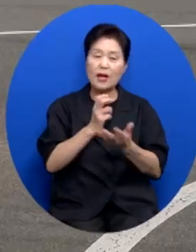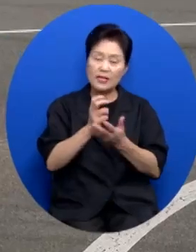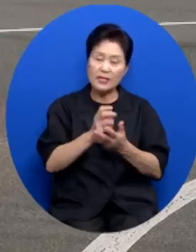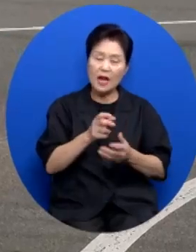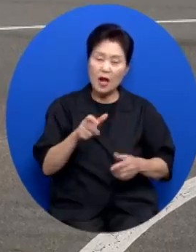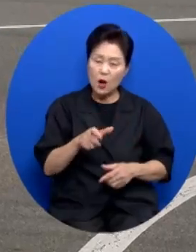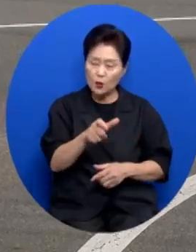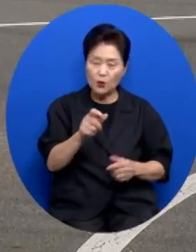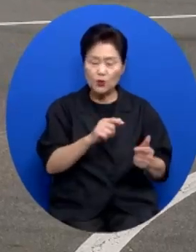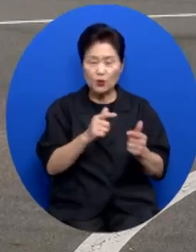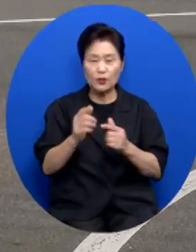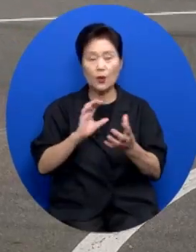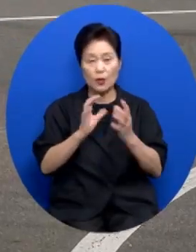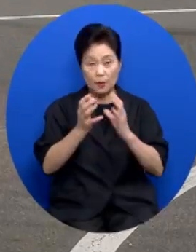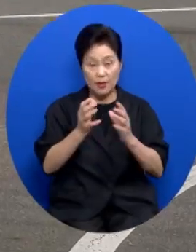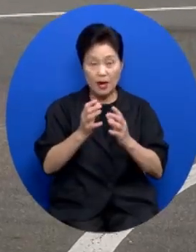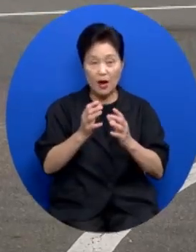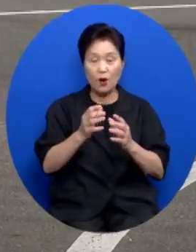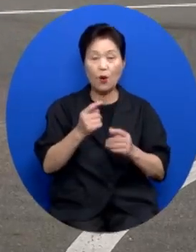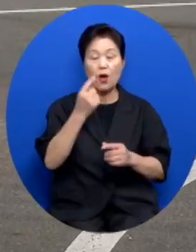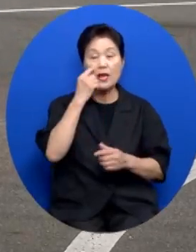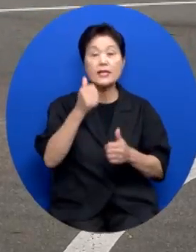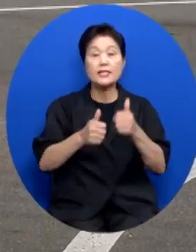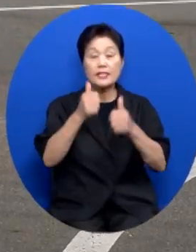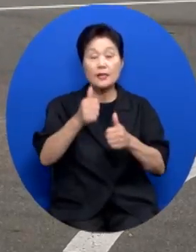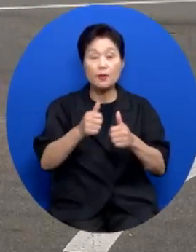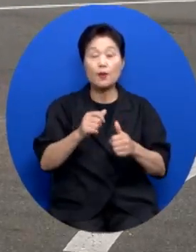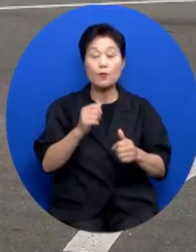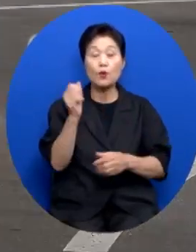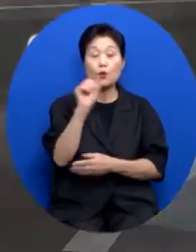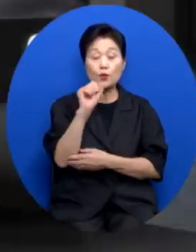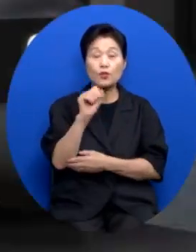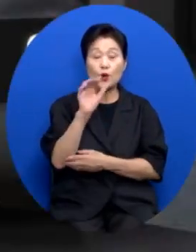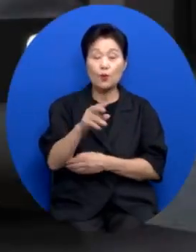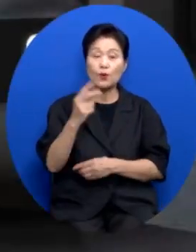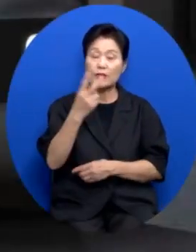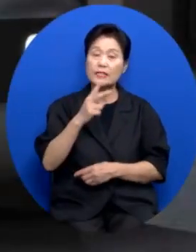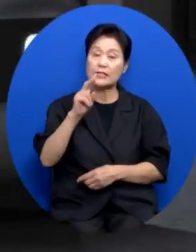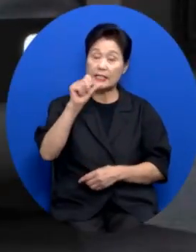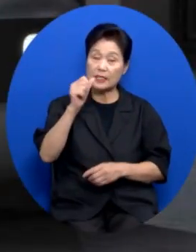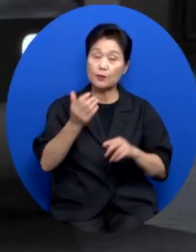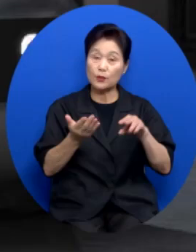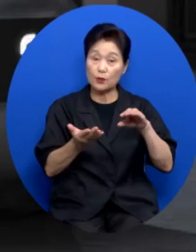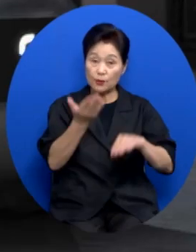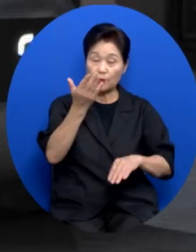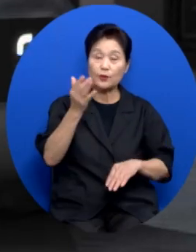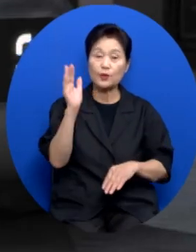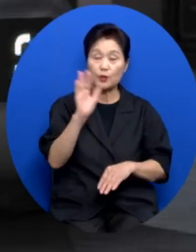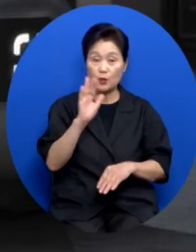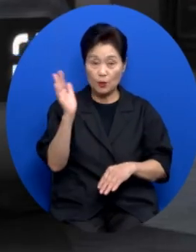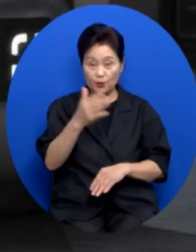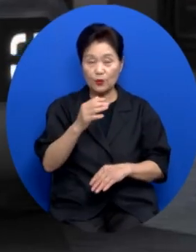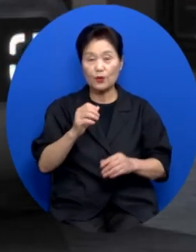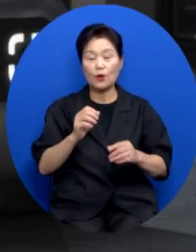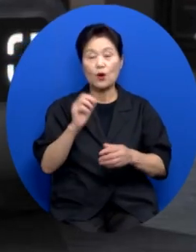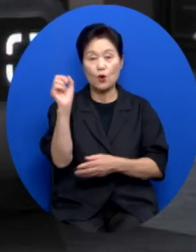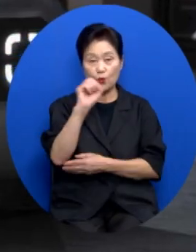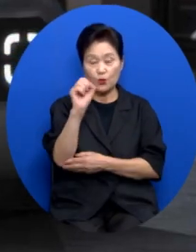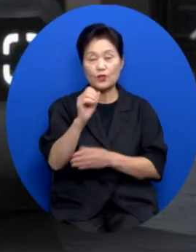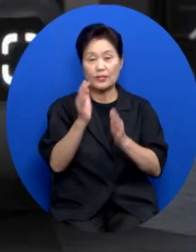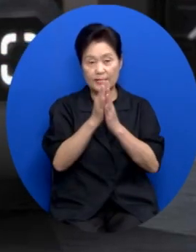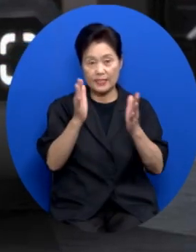확정하고 이후 국토교통부의 시범 운행지구 지정을 거쳐 2025년 상반기부터 여객 운송을 시작할